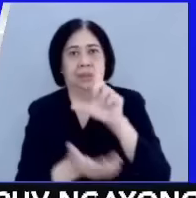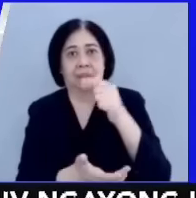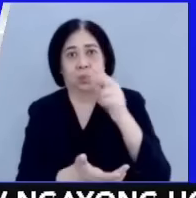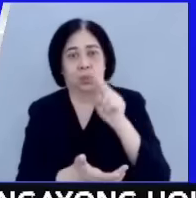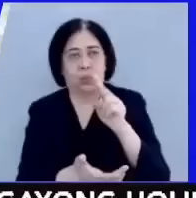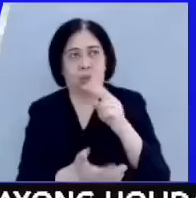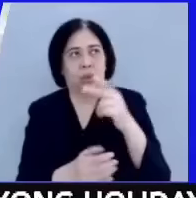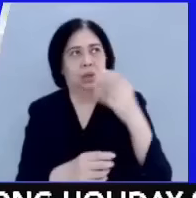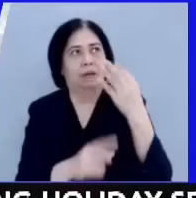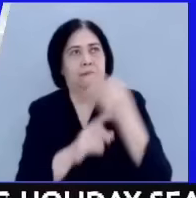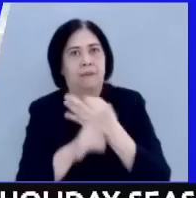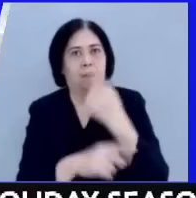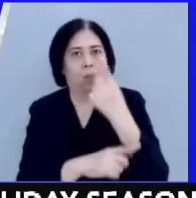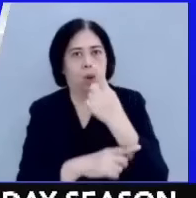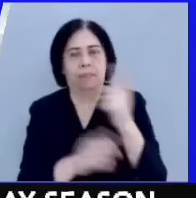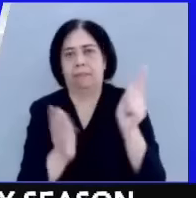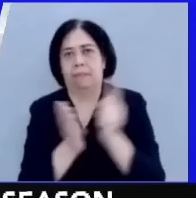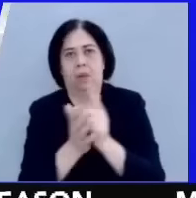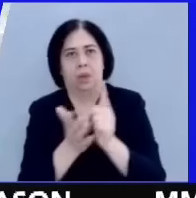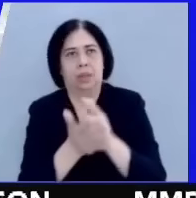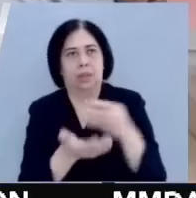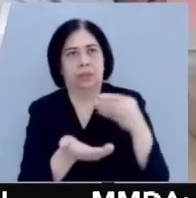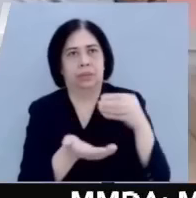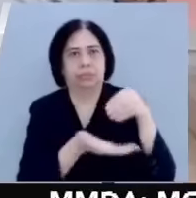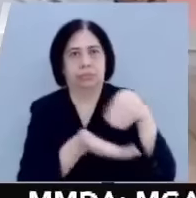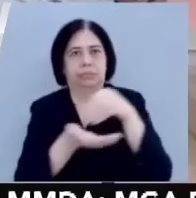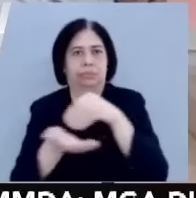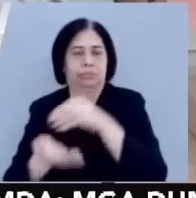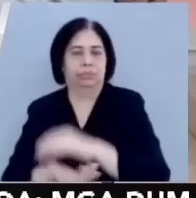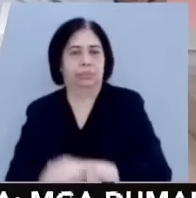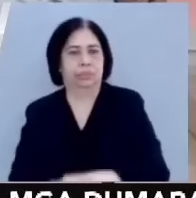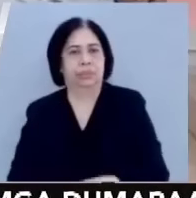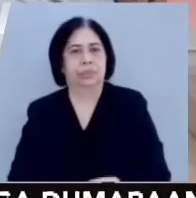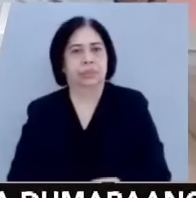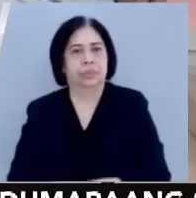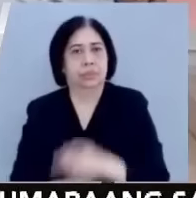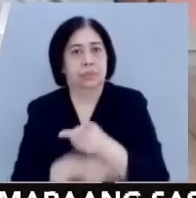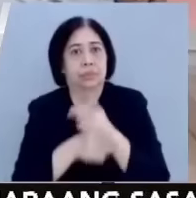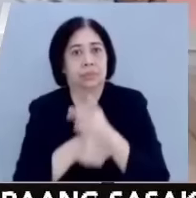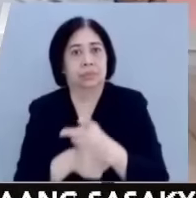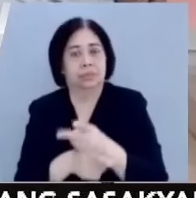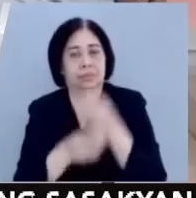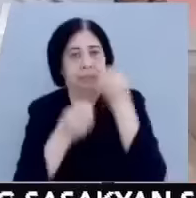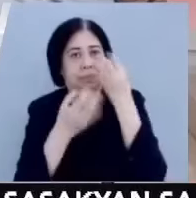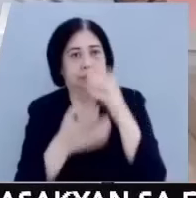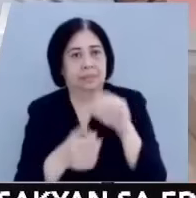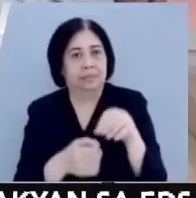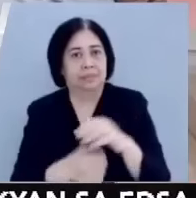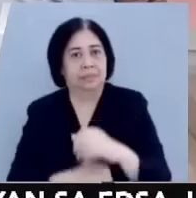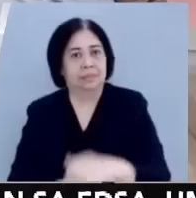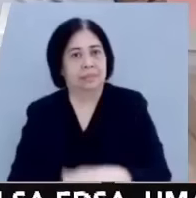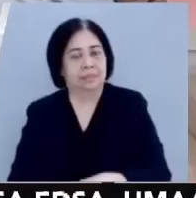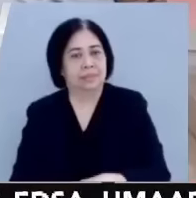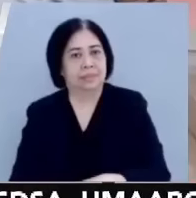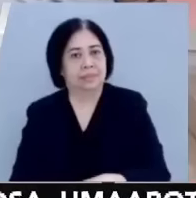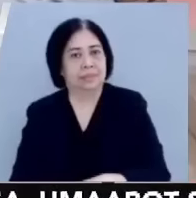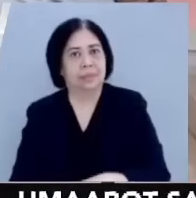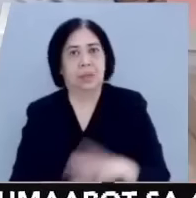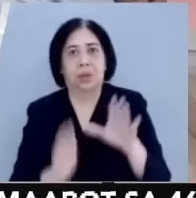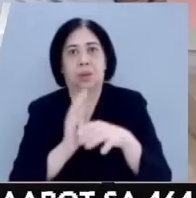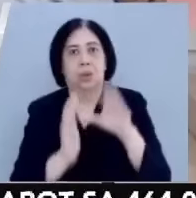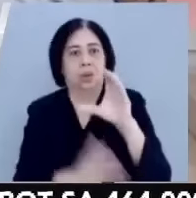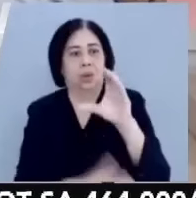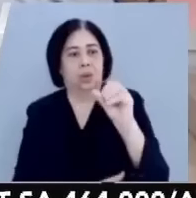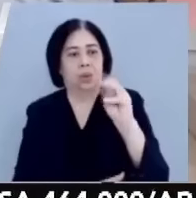bawal na yata y mga senador pakiantay na rin yung ah pagbubulgar ni commissioner ano ni comelic Chairman no Garcia